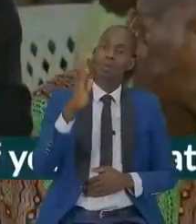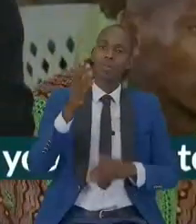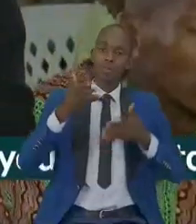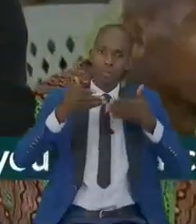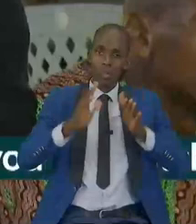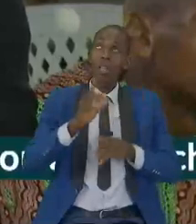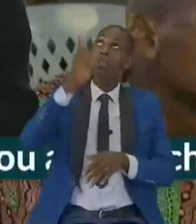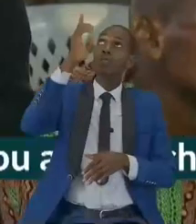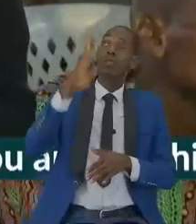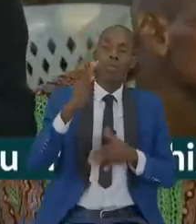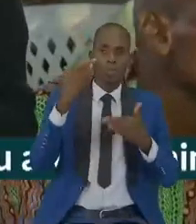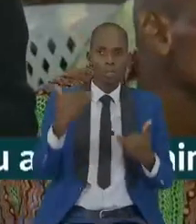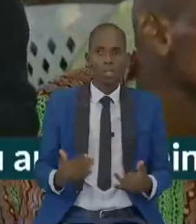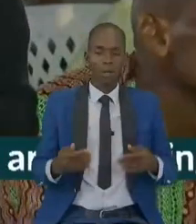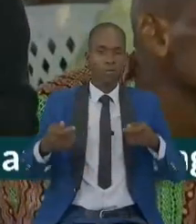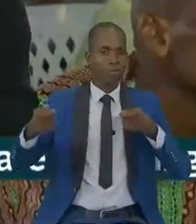lisiblement.